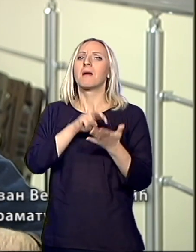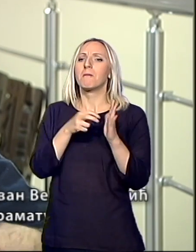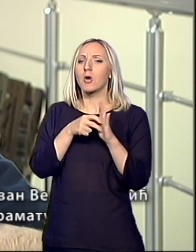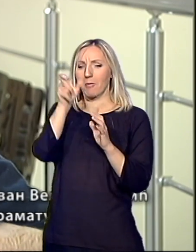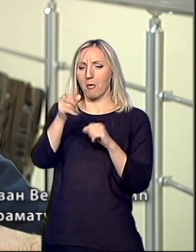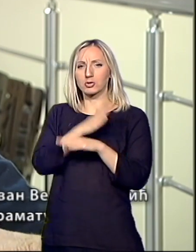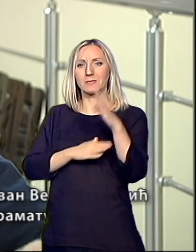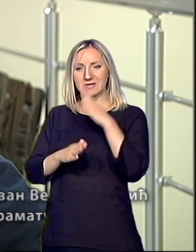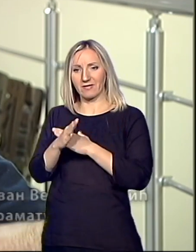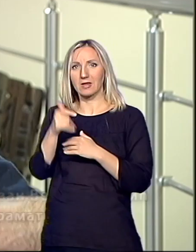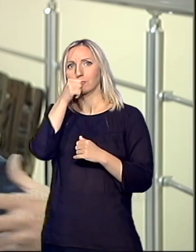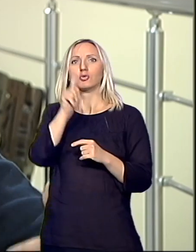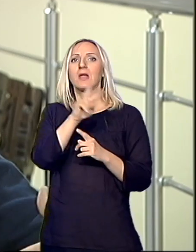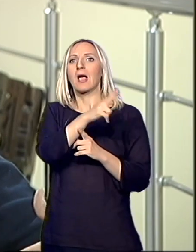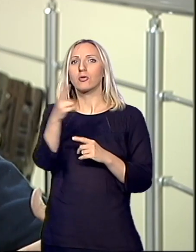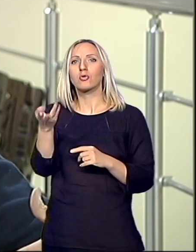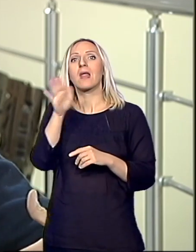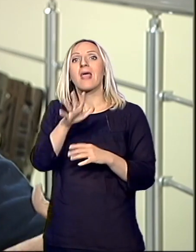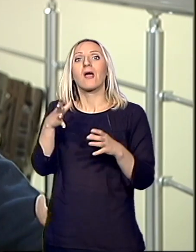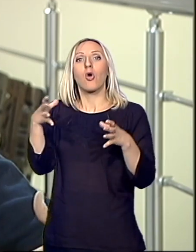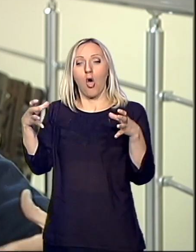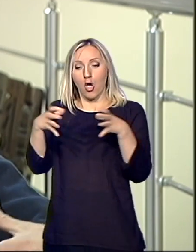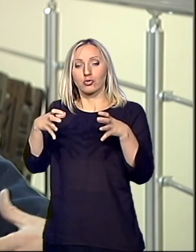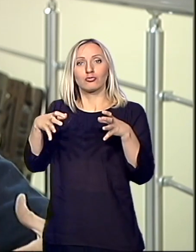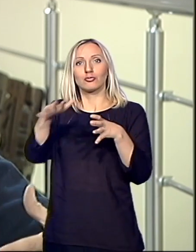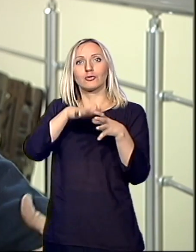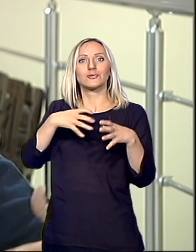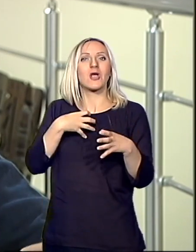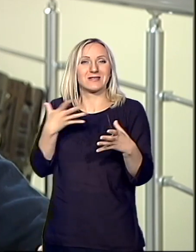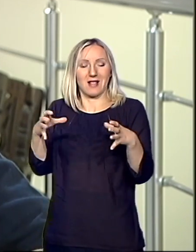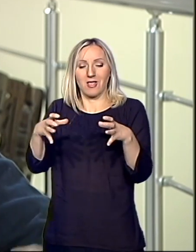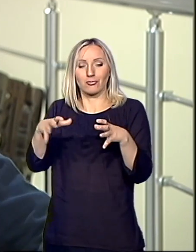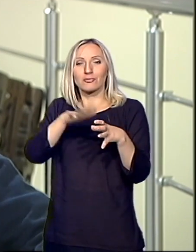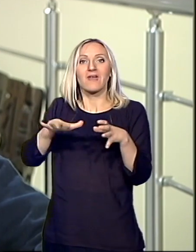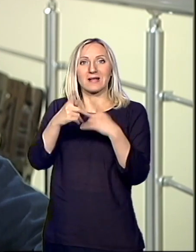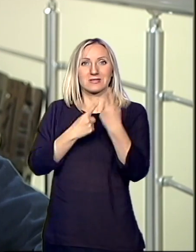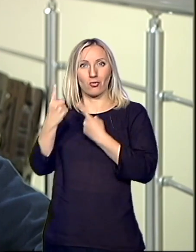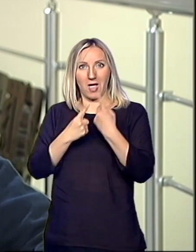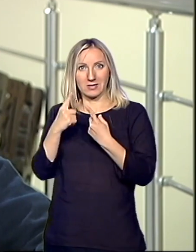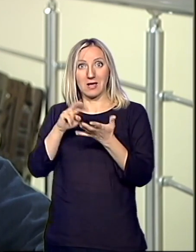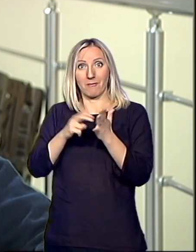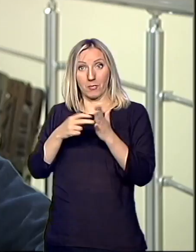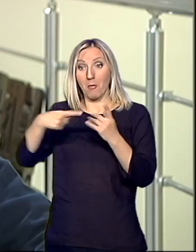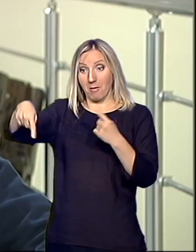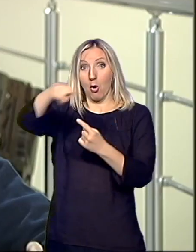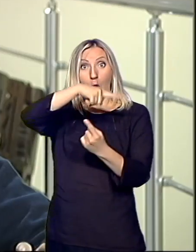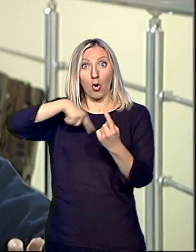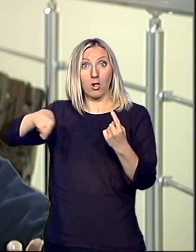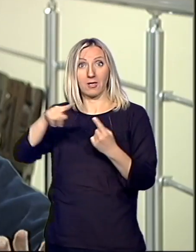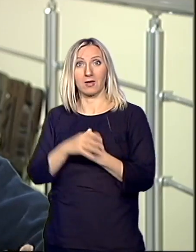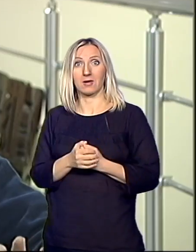što ona nije kao drugi, već je problem u socijalnoj situaciji. Dakle, problem je u okolini. I film Moje levo stopalo u